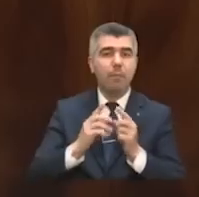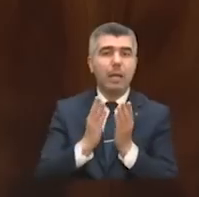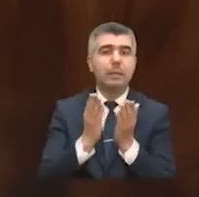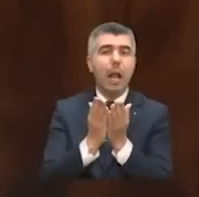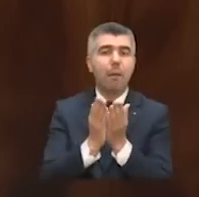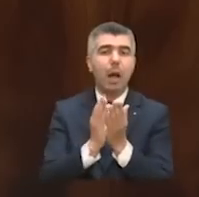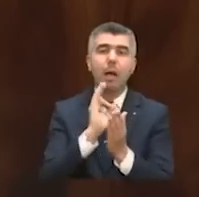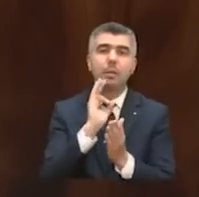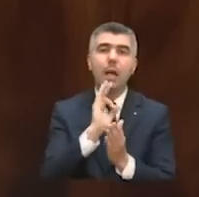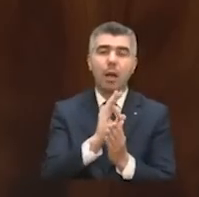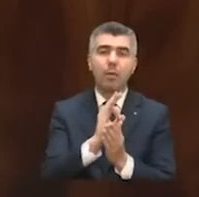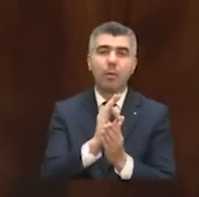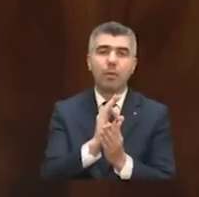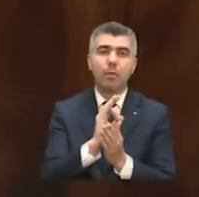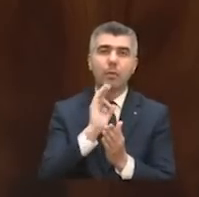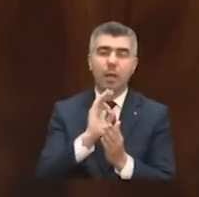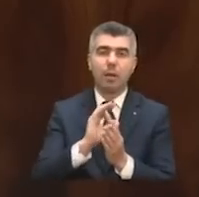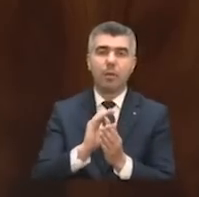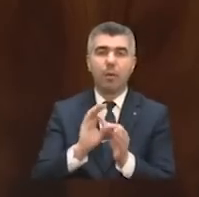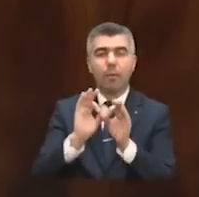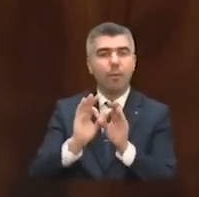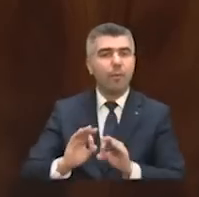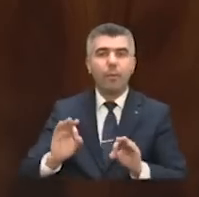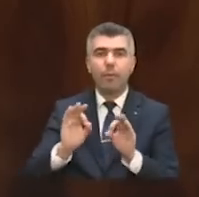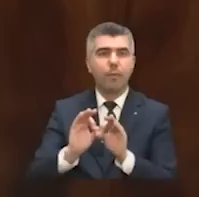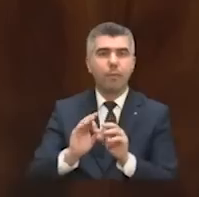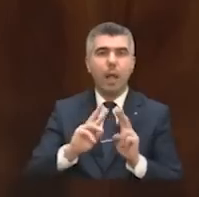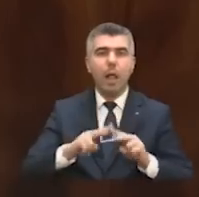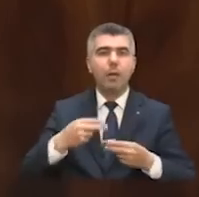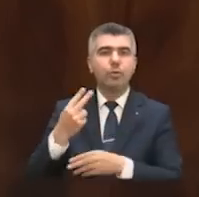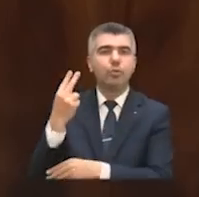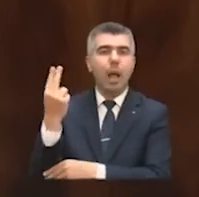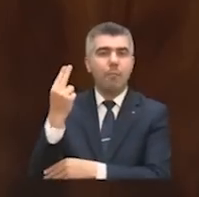الأنوية كتفتقر لأبسط مقومات الحياة الجامعية،